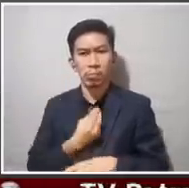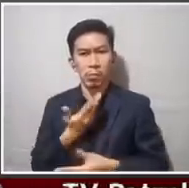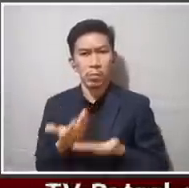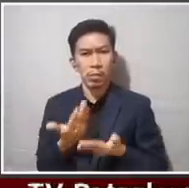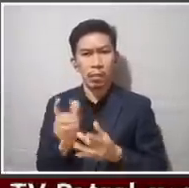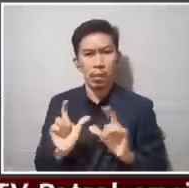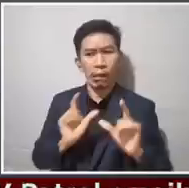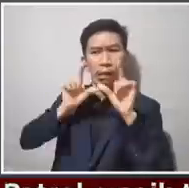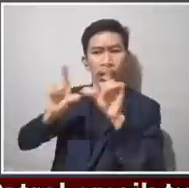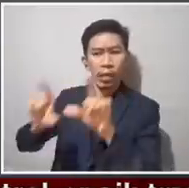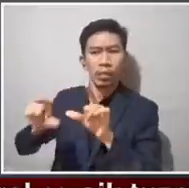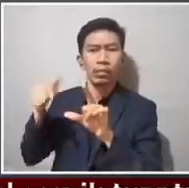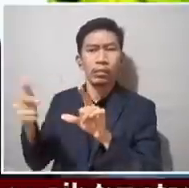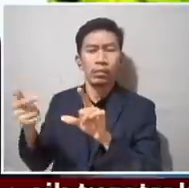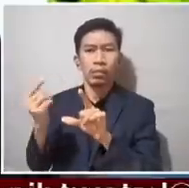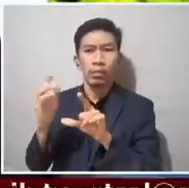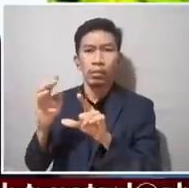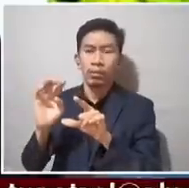dahil